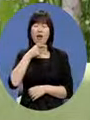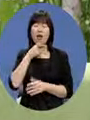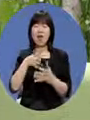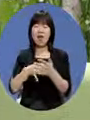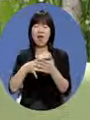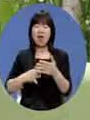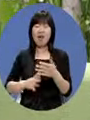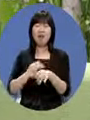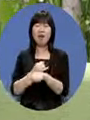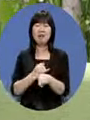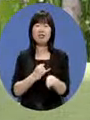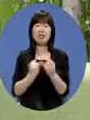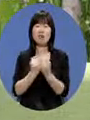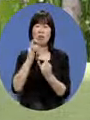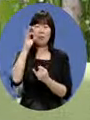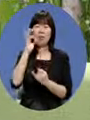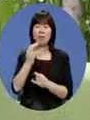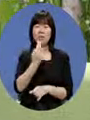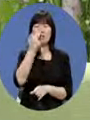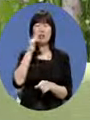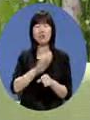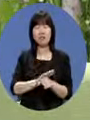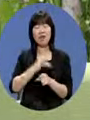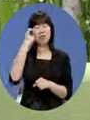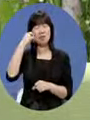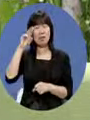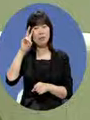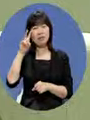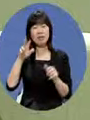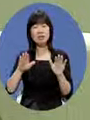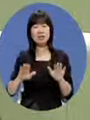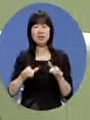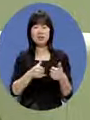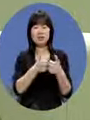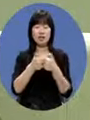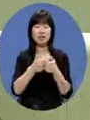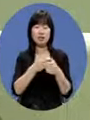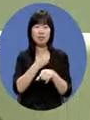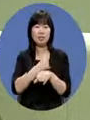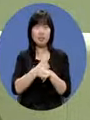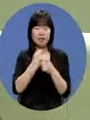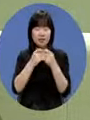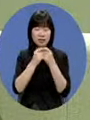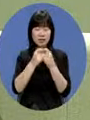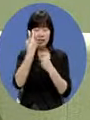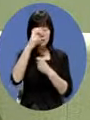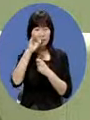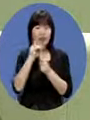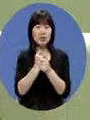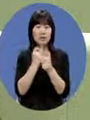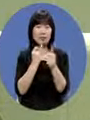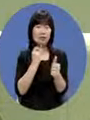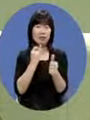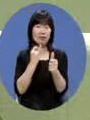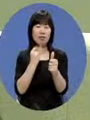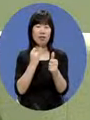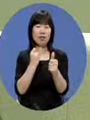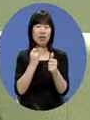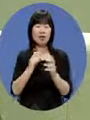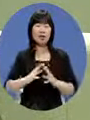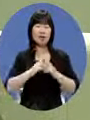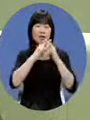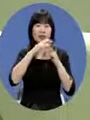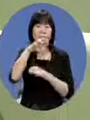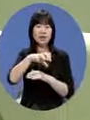여자가 좀 치사하다 이렇게 생각할 수 있을 것 같아요 그런데 이제 상담을 해서 이렇게 살펴보면 이 남편이 건설